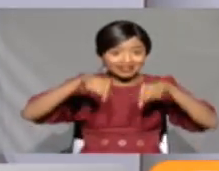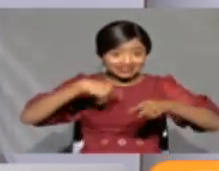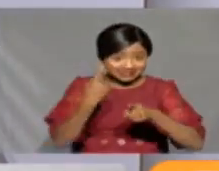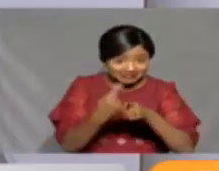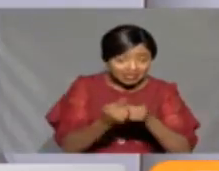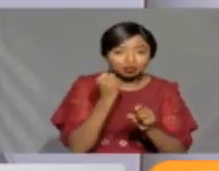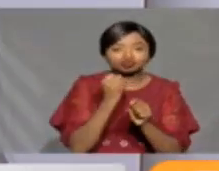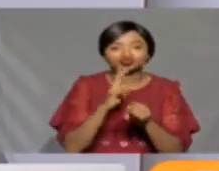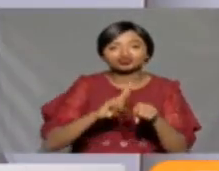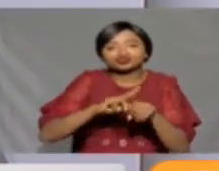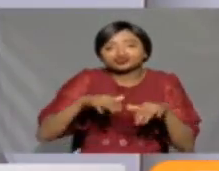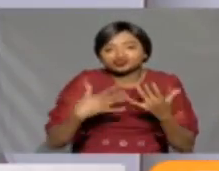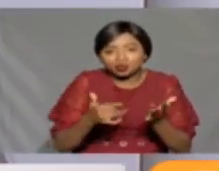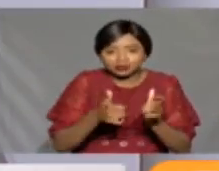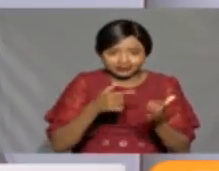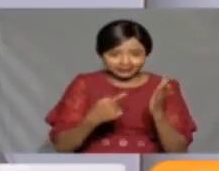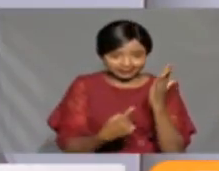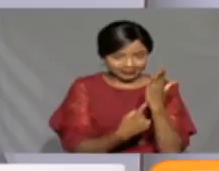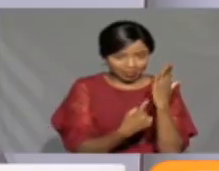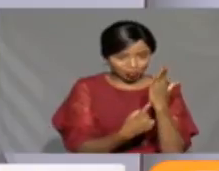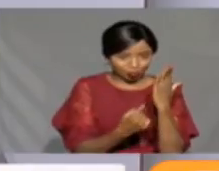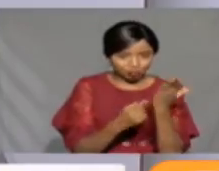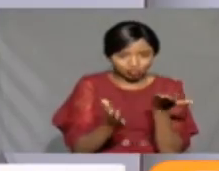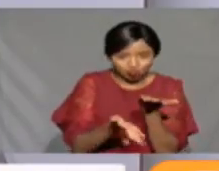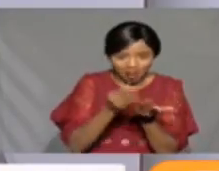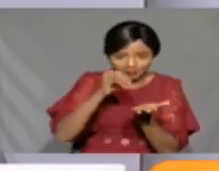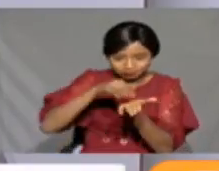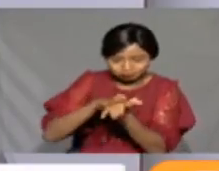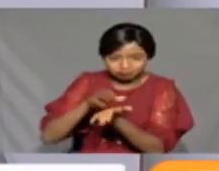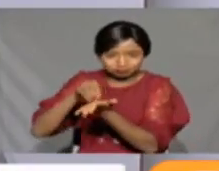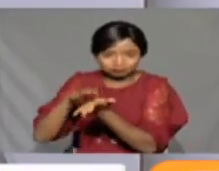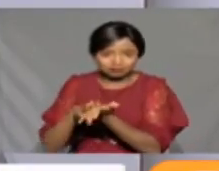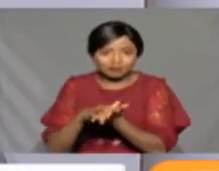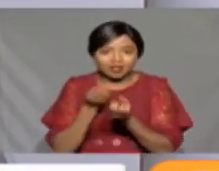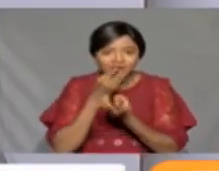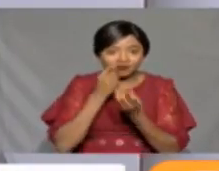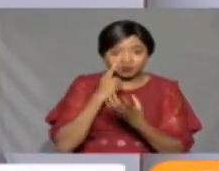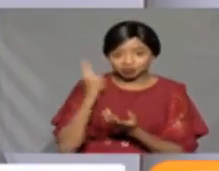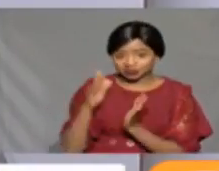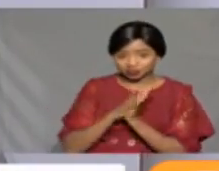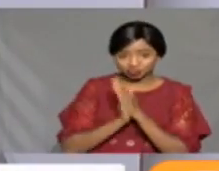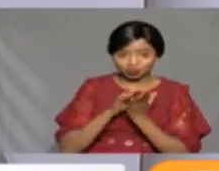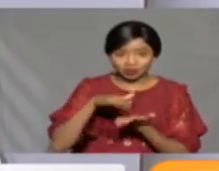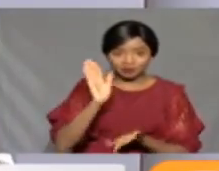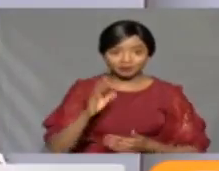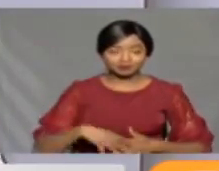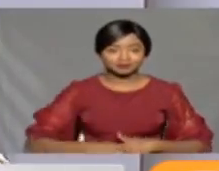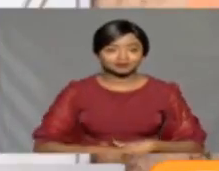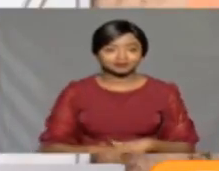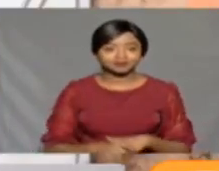kwa mitambo ya kidijitali. Kuna kile taarifa kwenye zoezi hilo kama ndivyo sasa kazungumza.